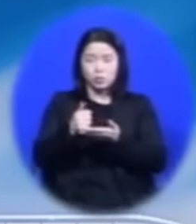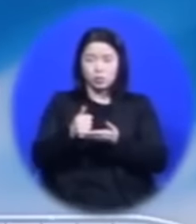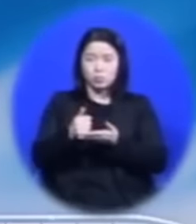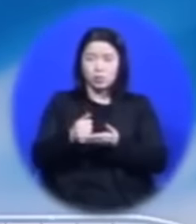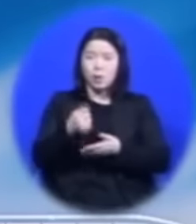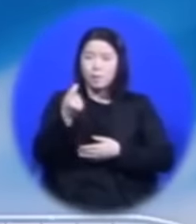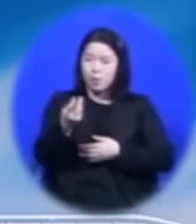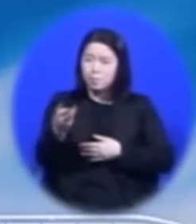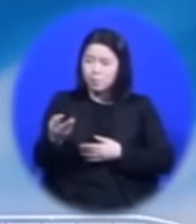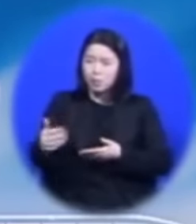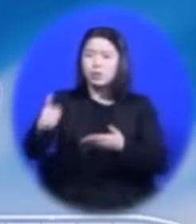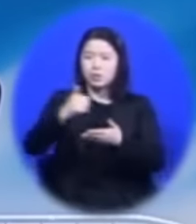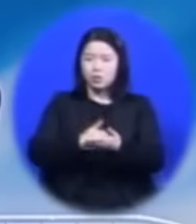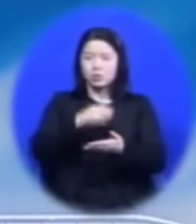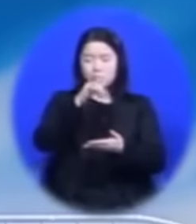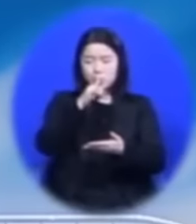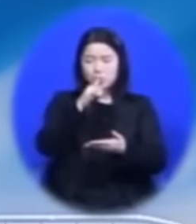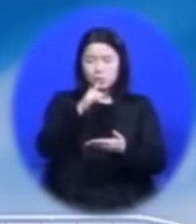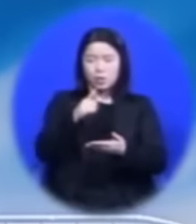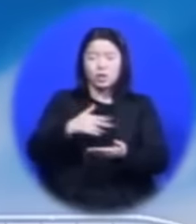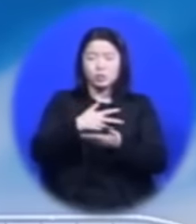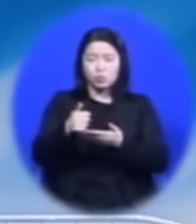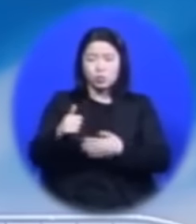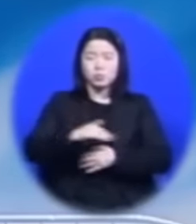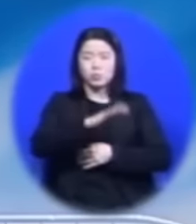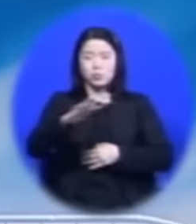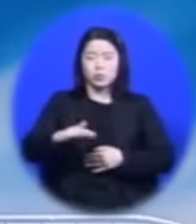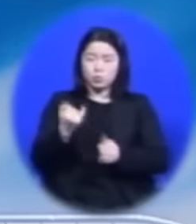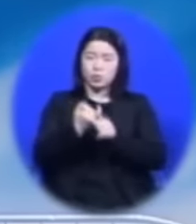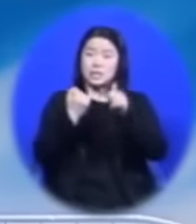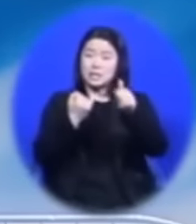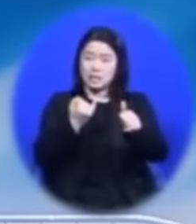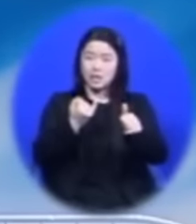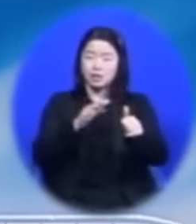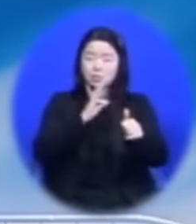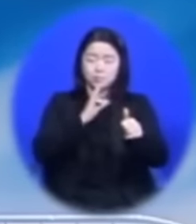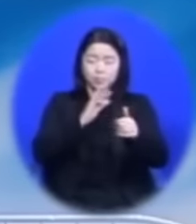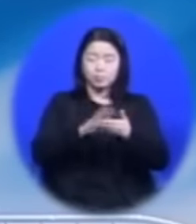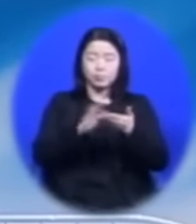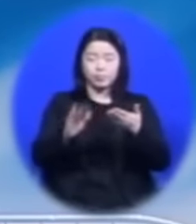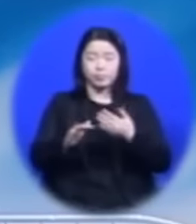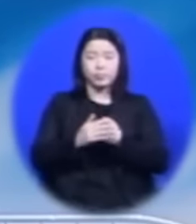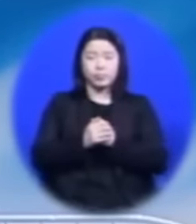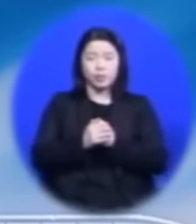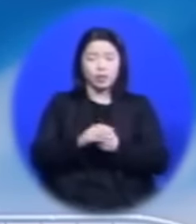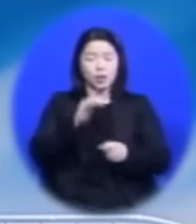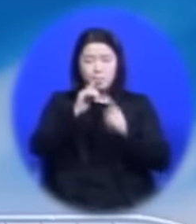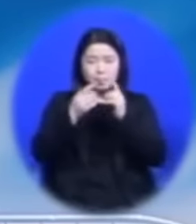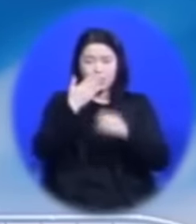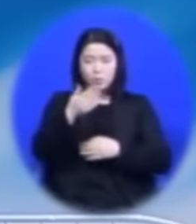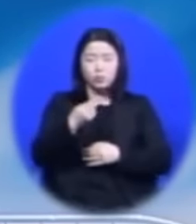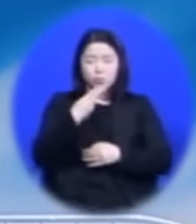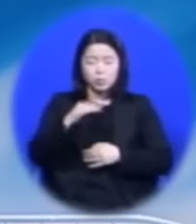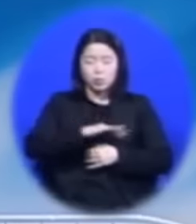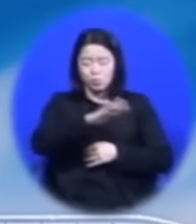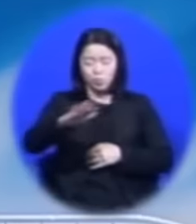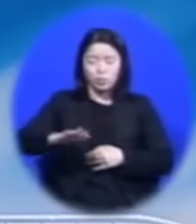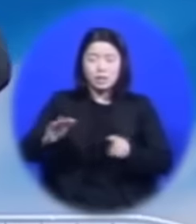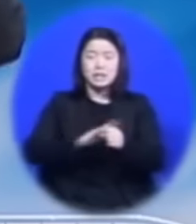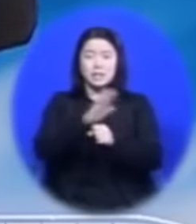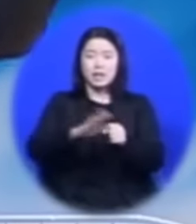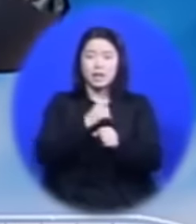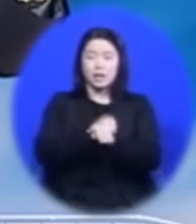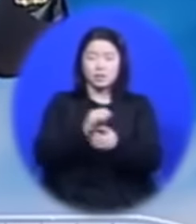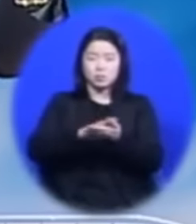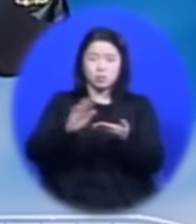번도 영접했지요. 주님은 우리의 신랑이시죠. 말할 수 없이 우리를 사랑하시죠.